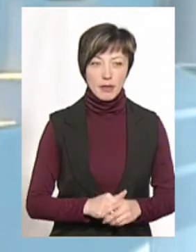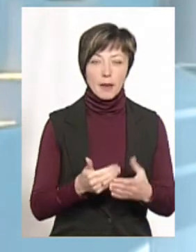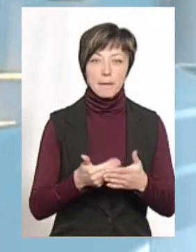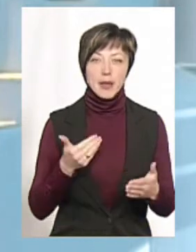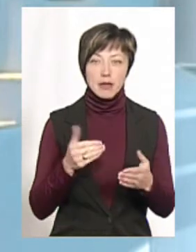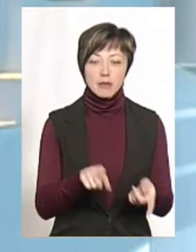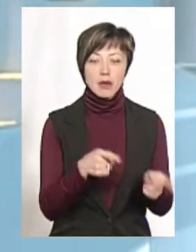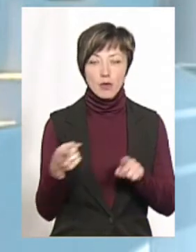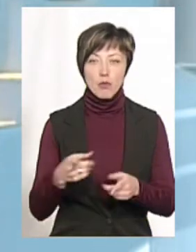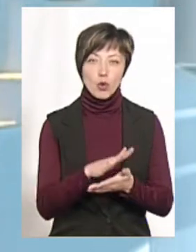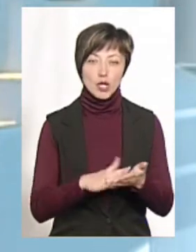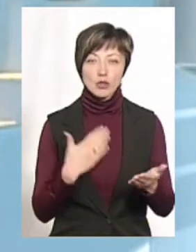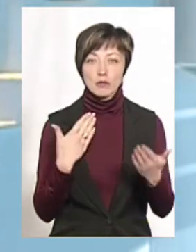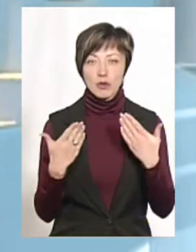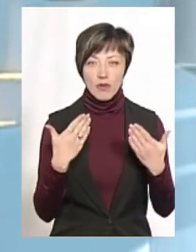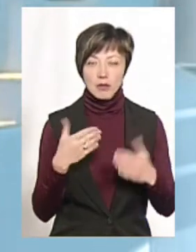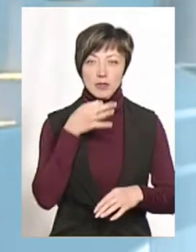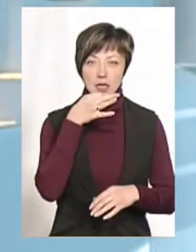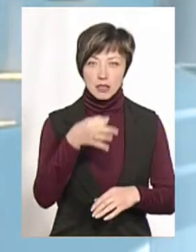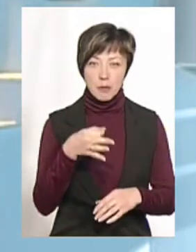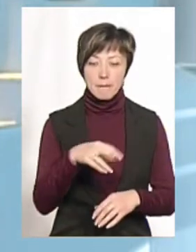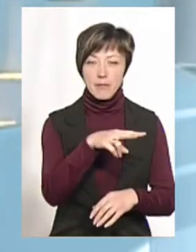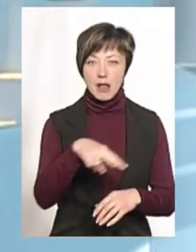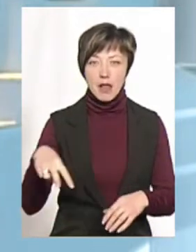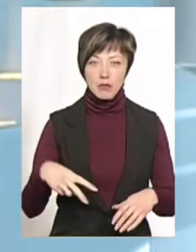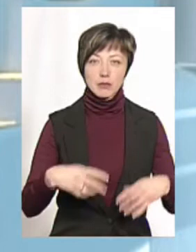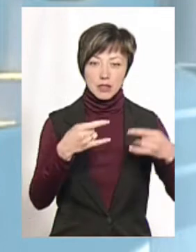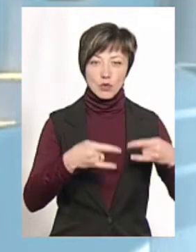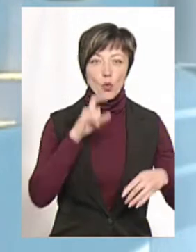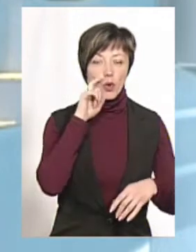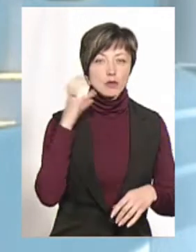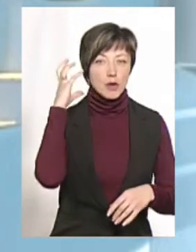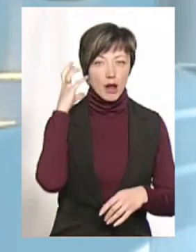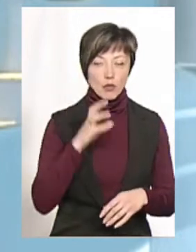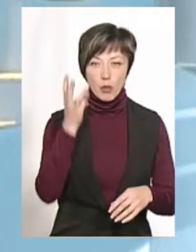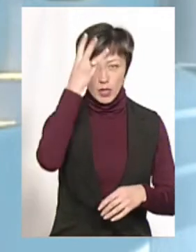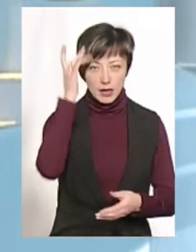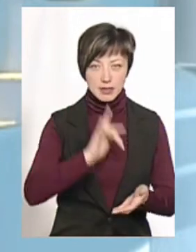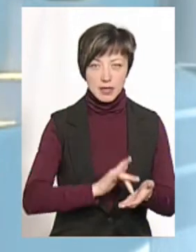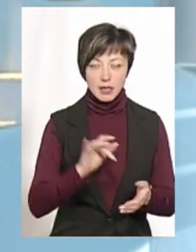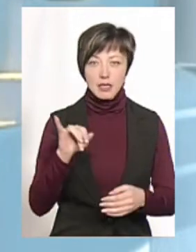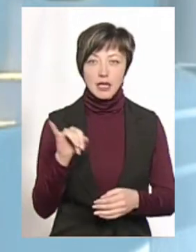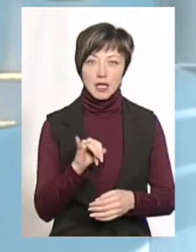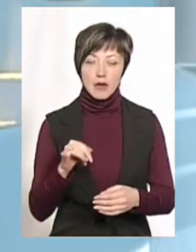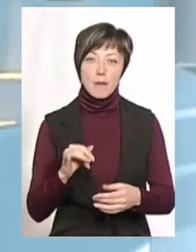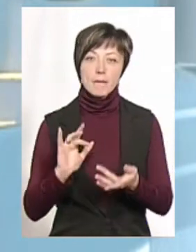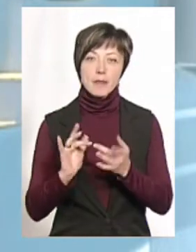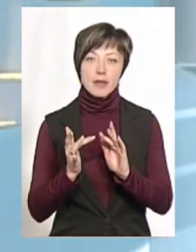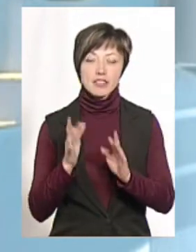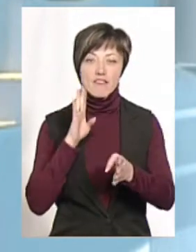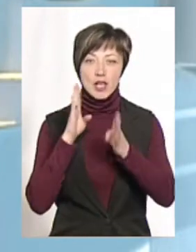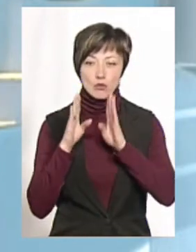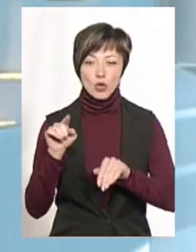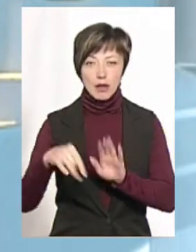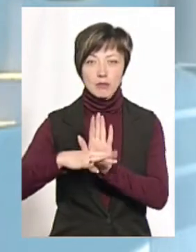Перед тим, як перейти до подальшого спілкування, зауважу, ми паралельно транслюємося на українському радіо «Радіо Поділля Центр», також у мережі